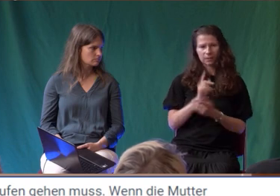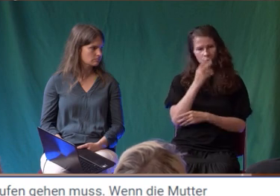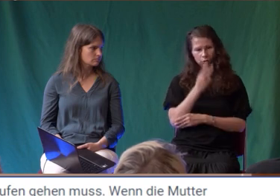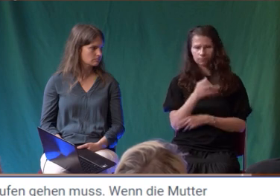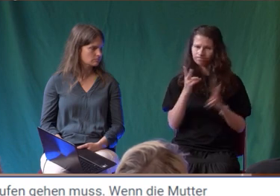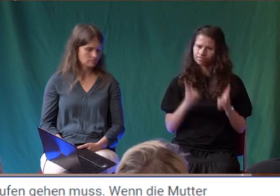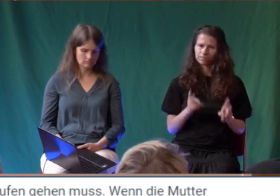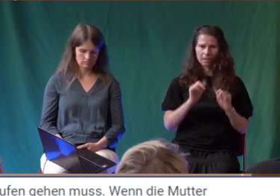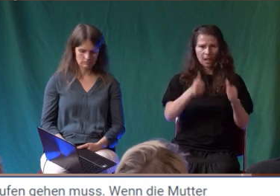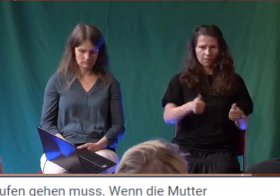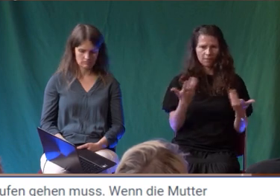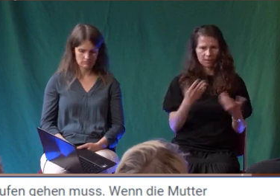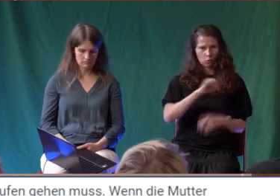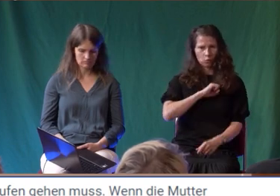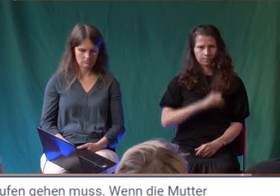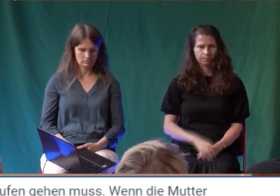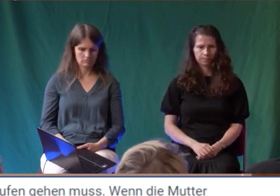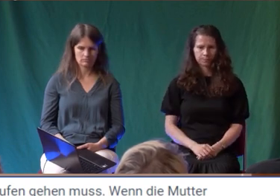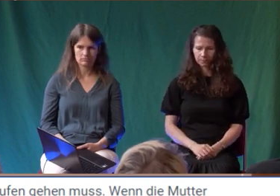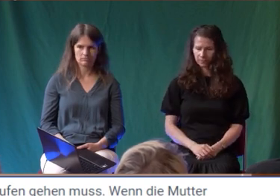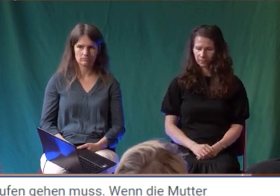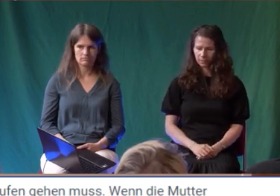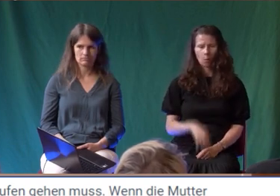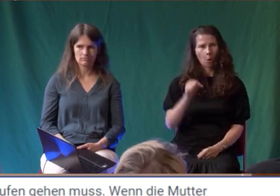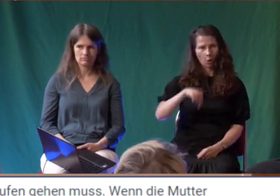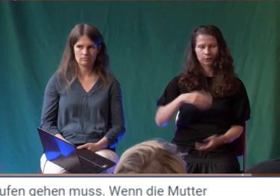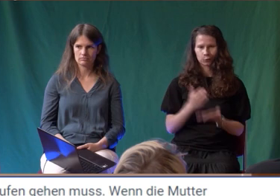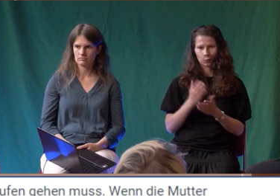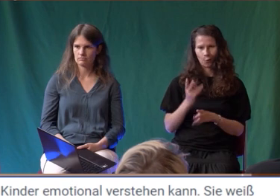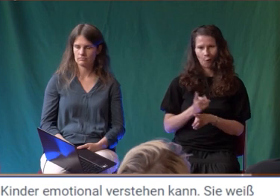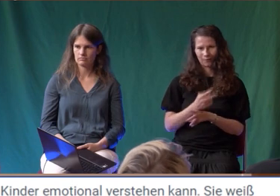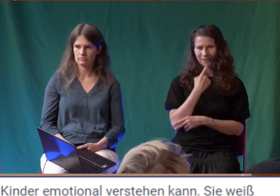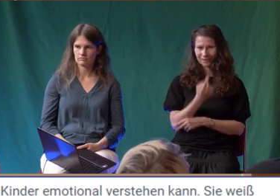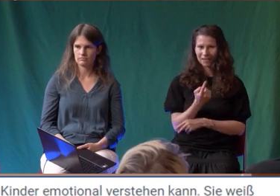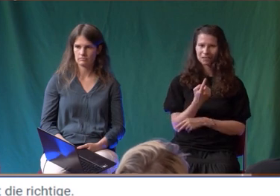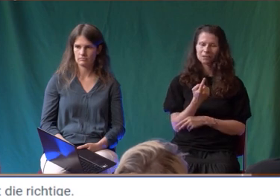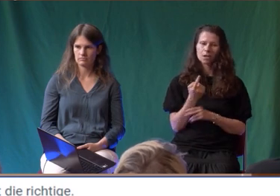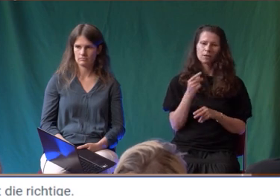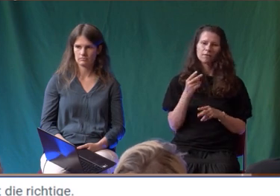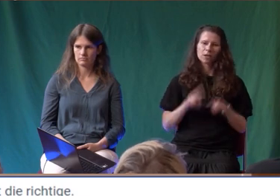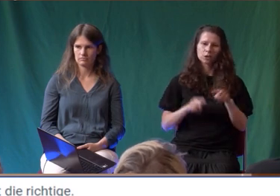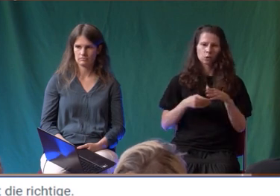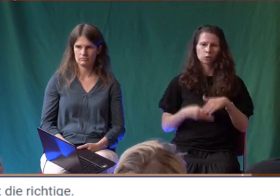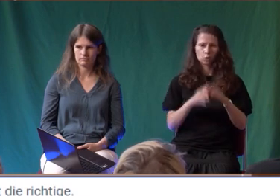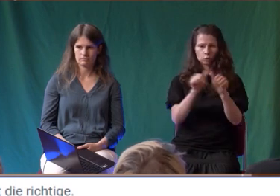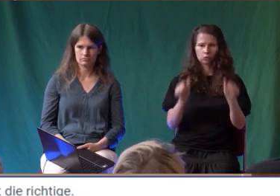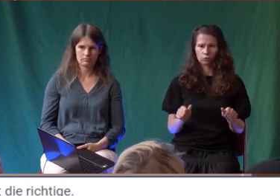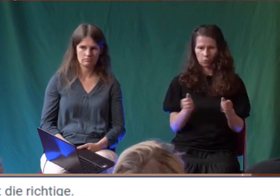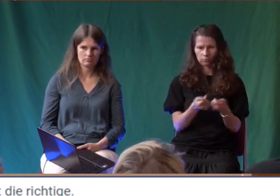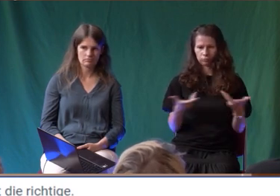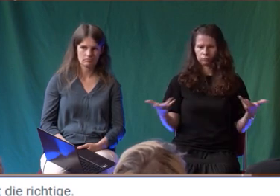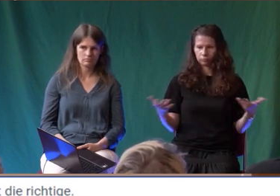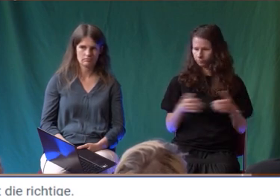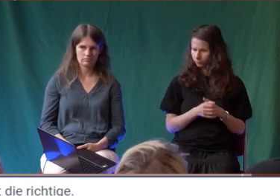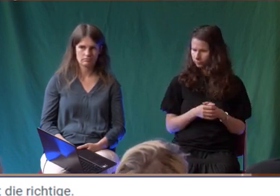so das hatten wir heute schon ganz oft erwähnt welche Unterstützungsformen es gibt ergänzende